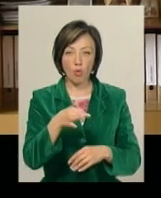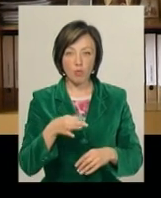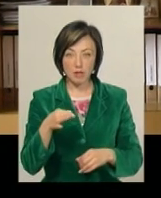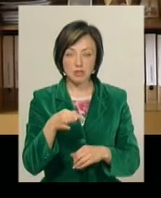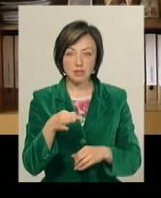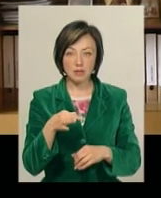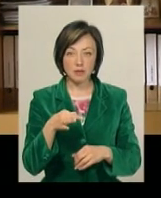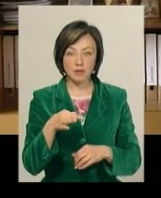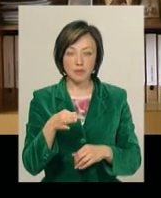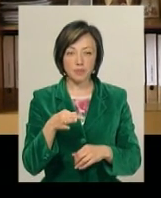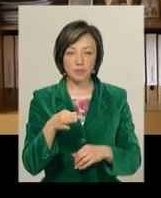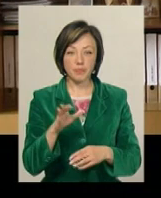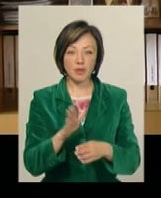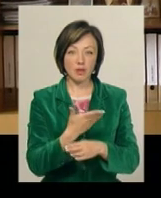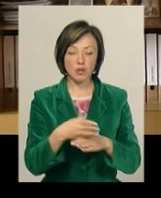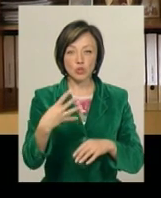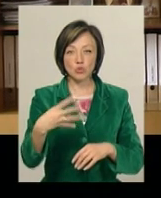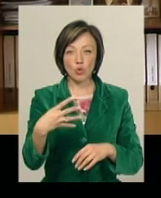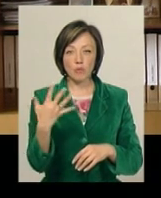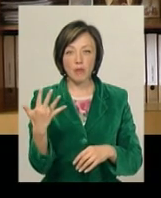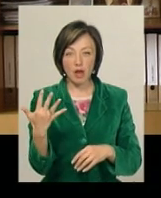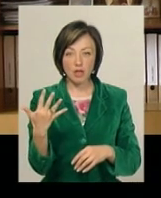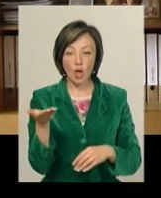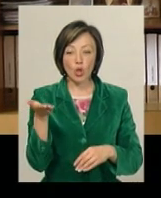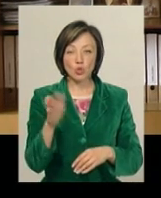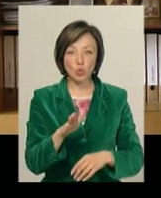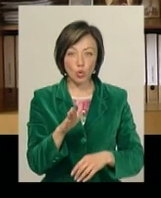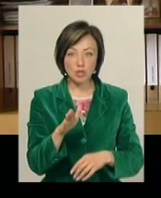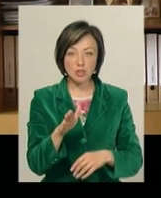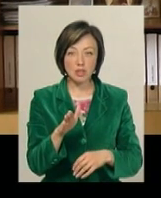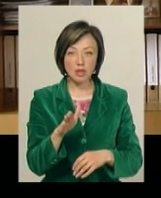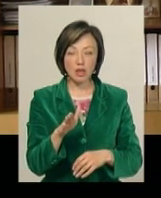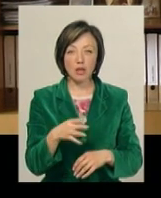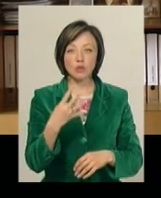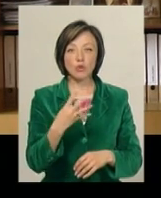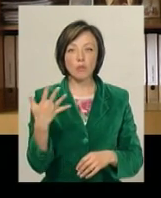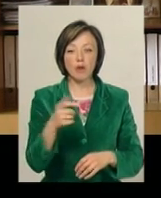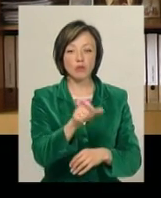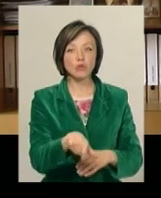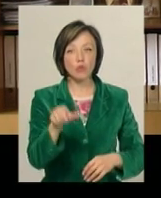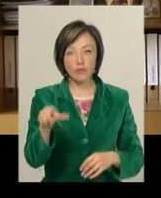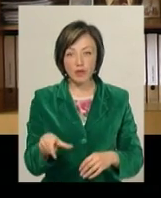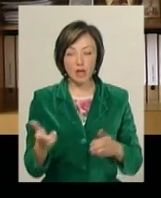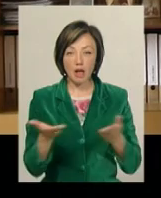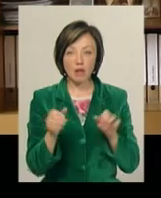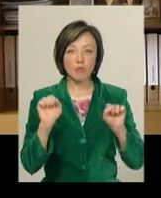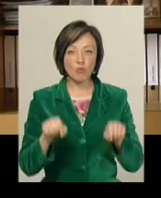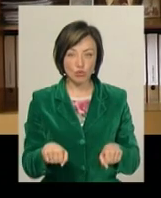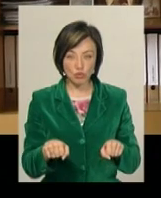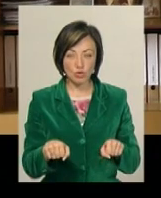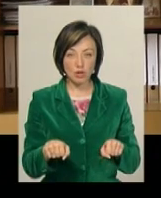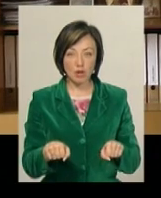розпереділено 45 доз, тобто на 45 чоловік, які можуть